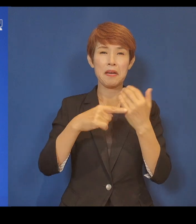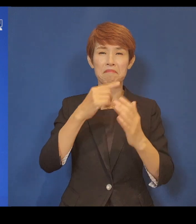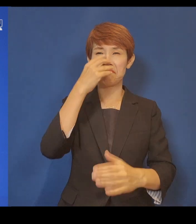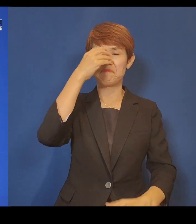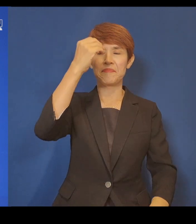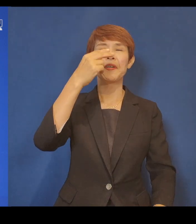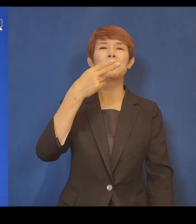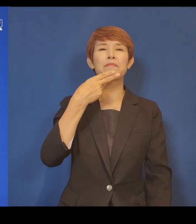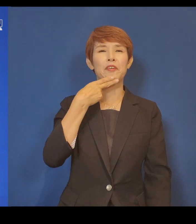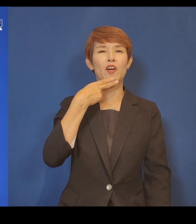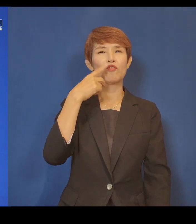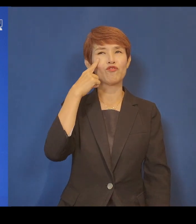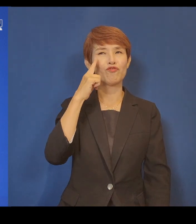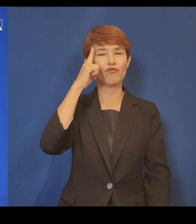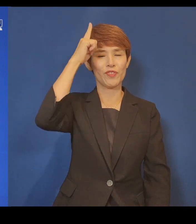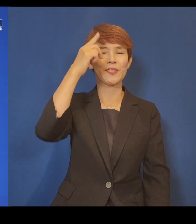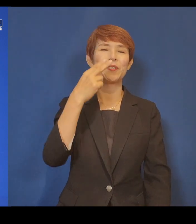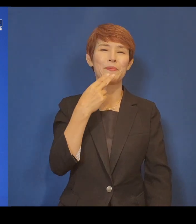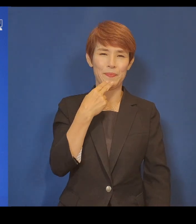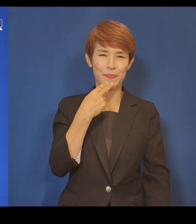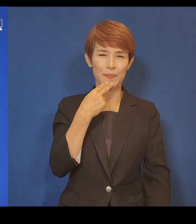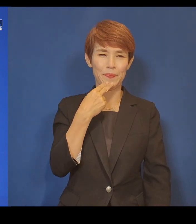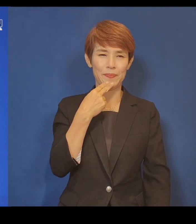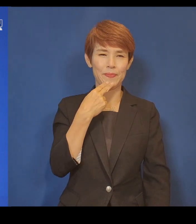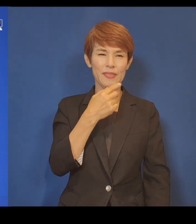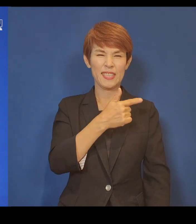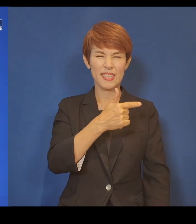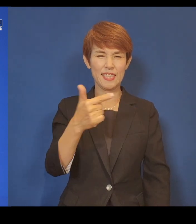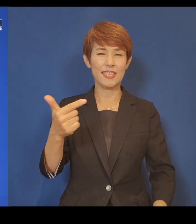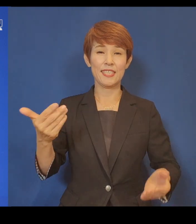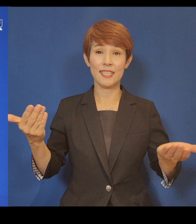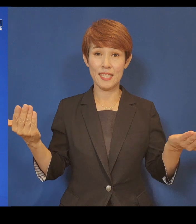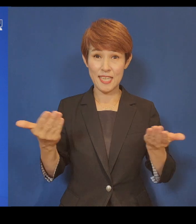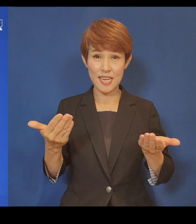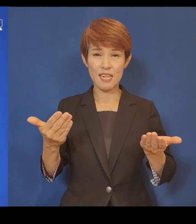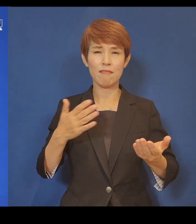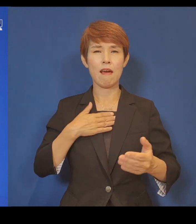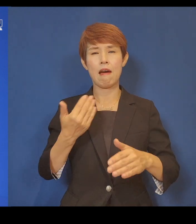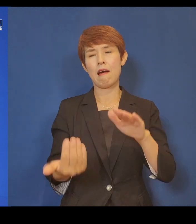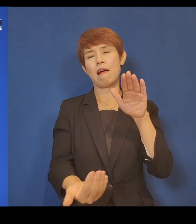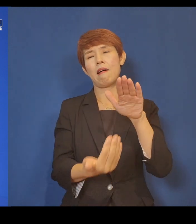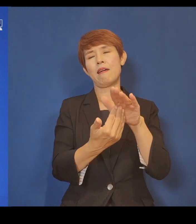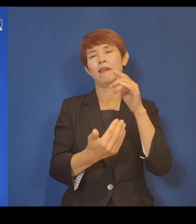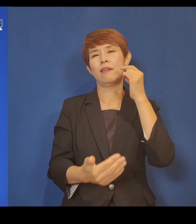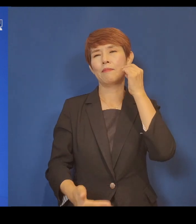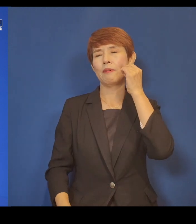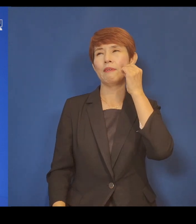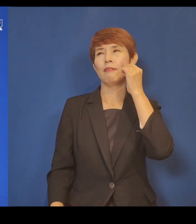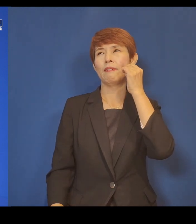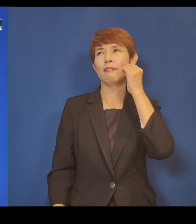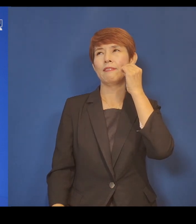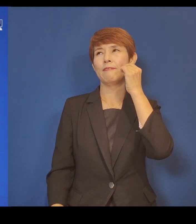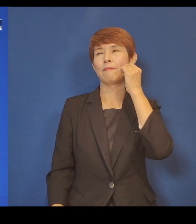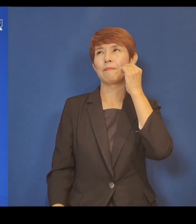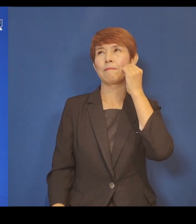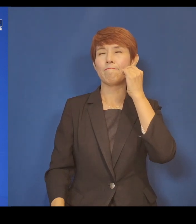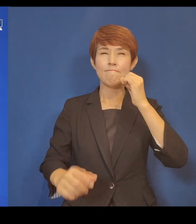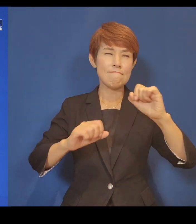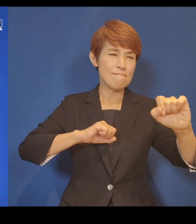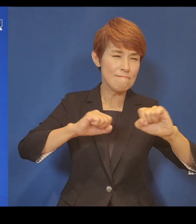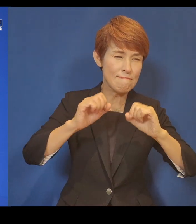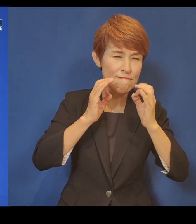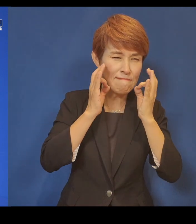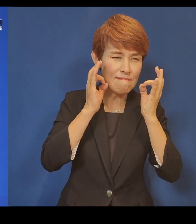마음이 교만하지 않고 눈이 오만하지 않고 큰 일과 내가 이루지 못할, 감당하지 못할 일을